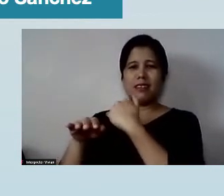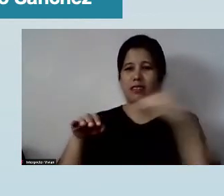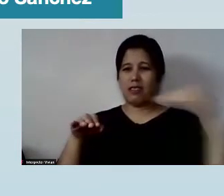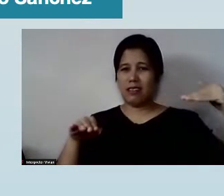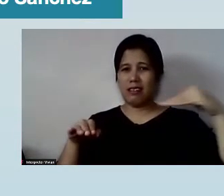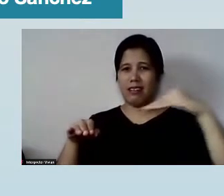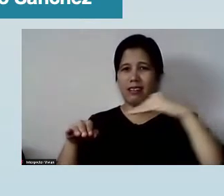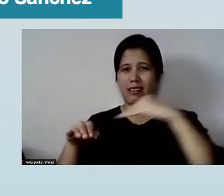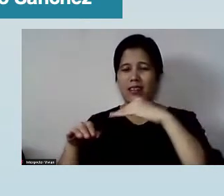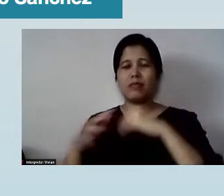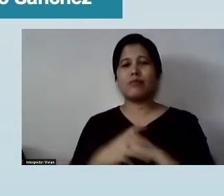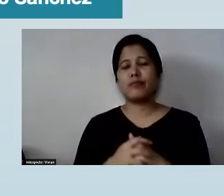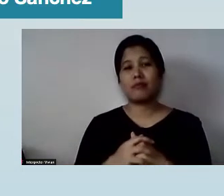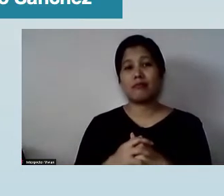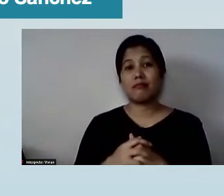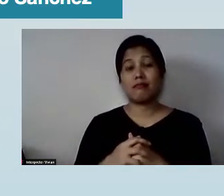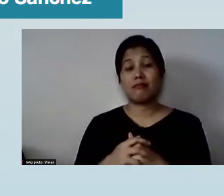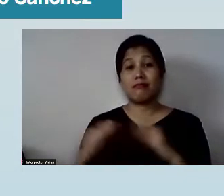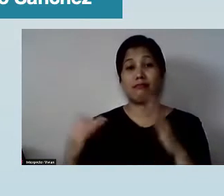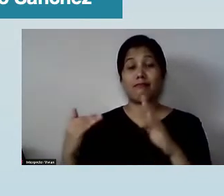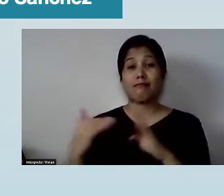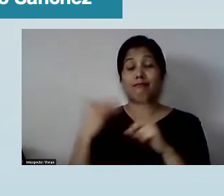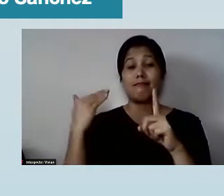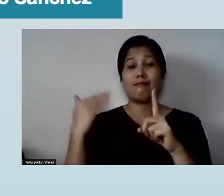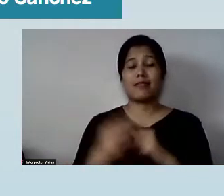ako dyan, no? So, dapat